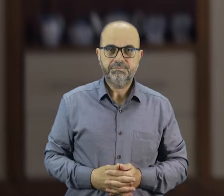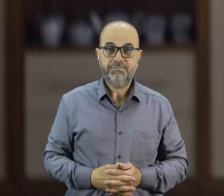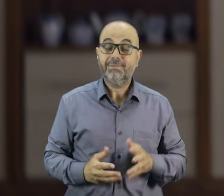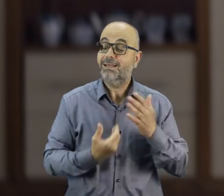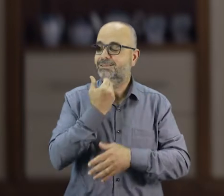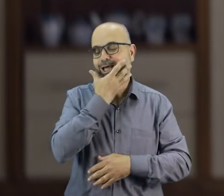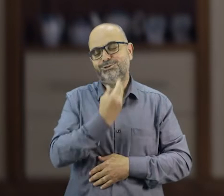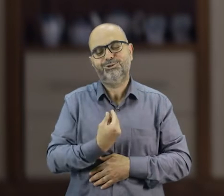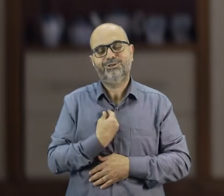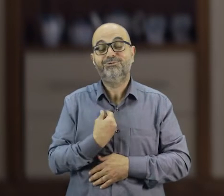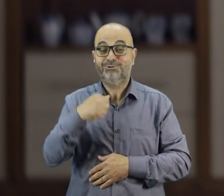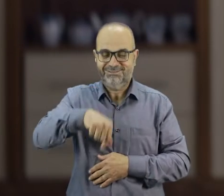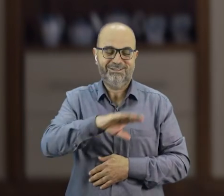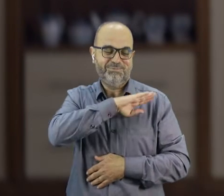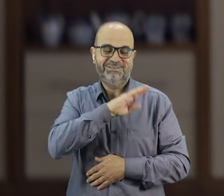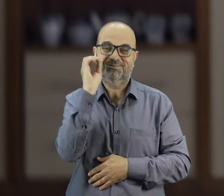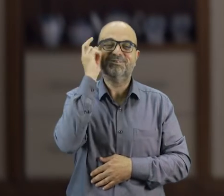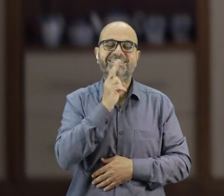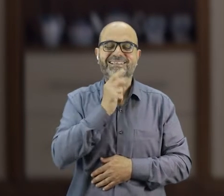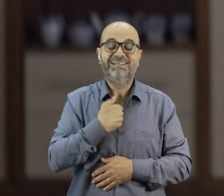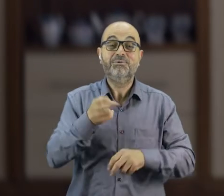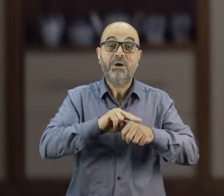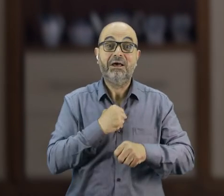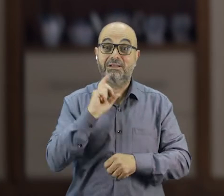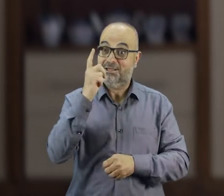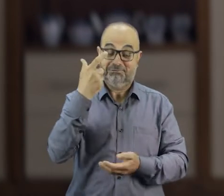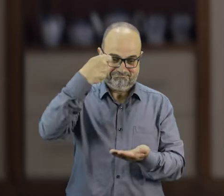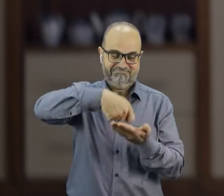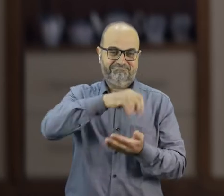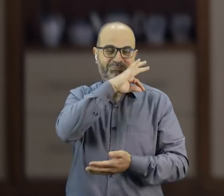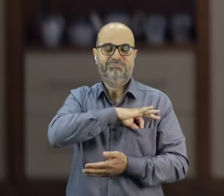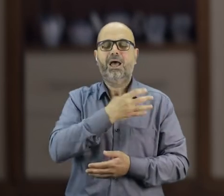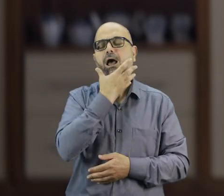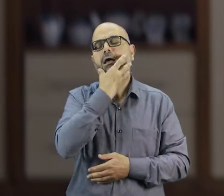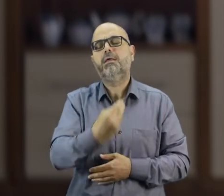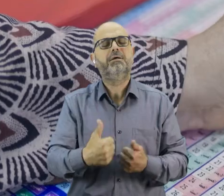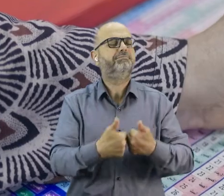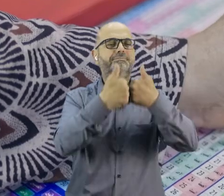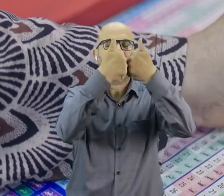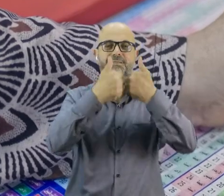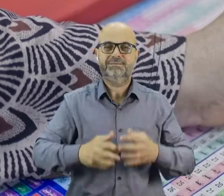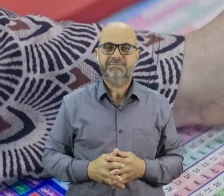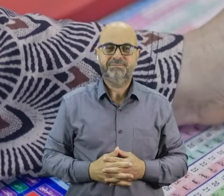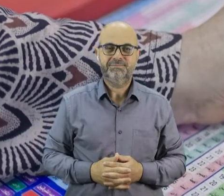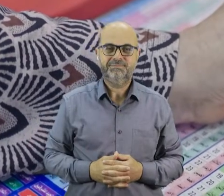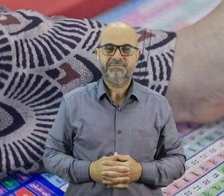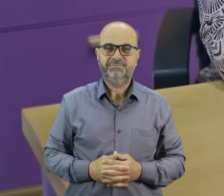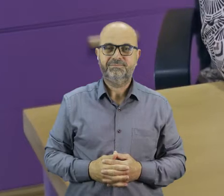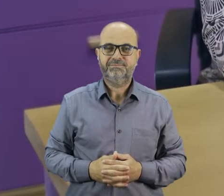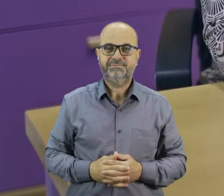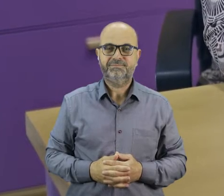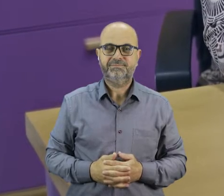أني توظفت في أطفالنا وصرت أقبض أول شهر. هذا أجمل إشي في حياتي.